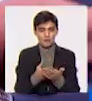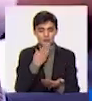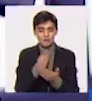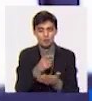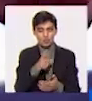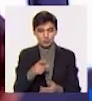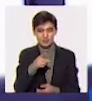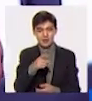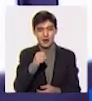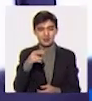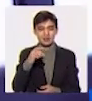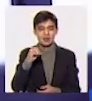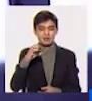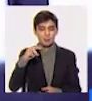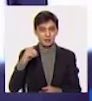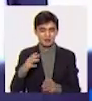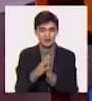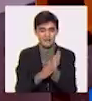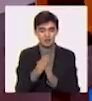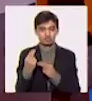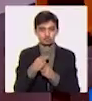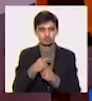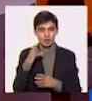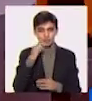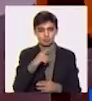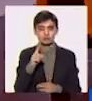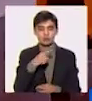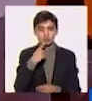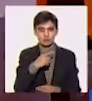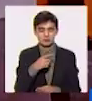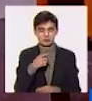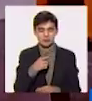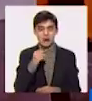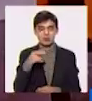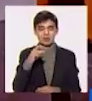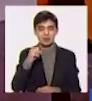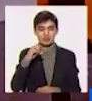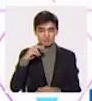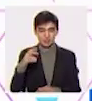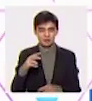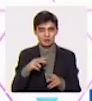гражданам лечиться адраспаном. Что вы на это скажете? То же самое адраспан, он тоже